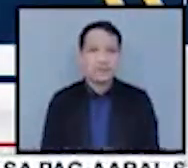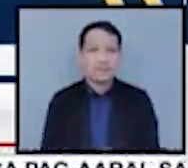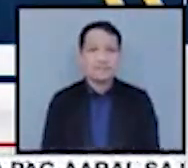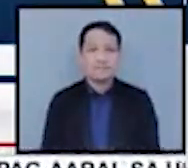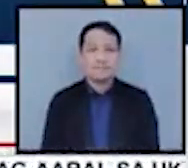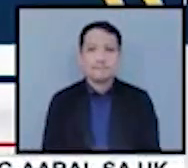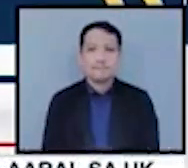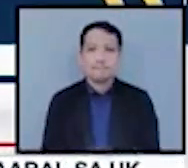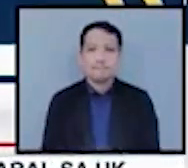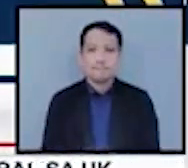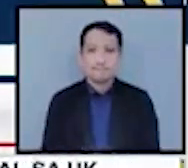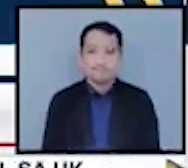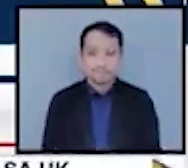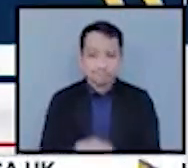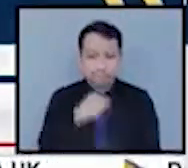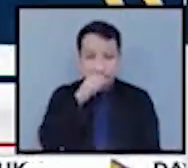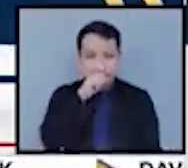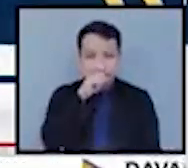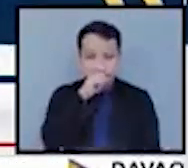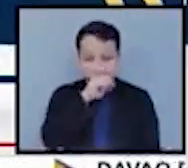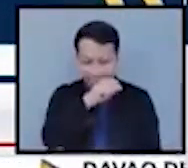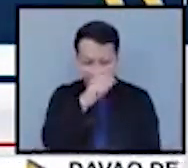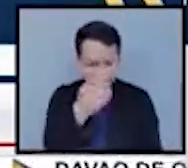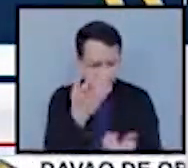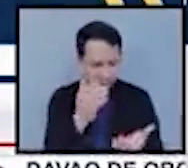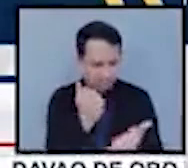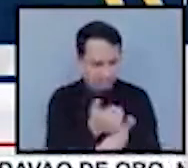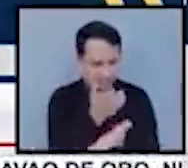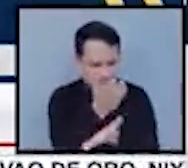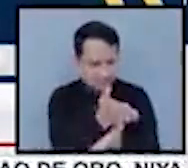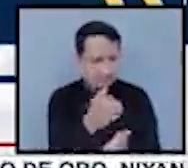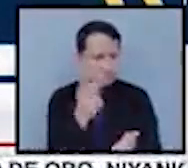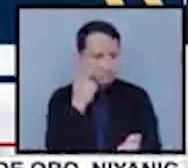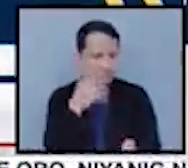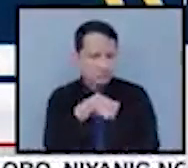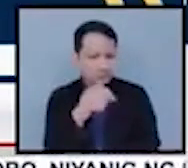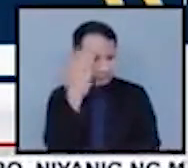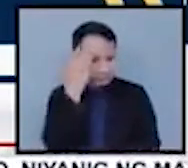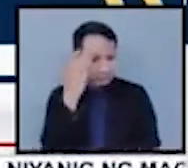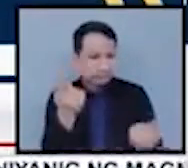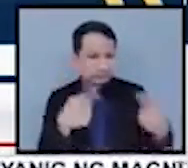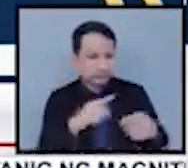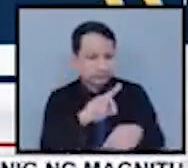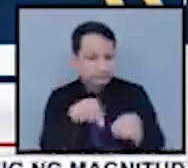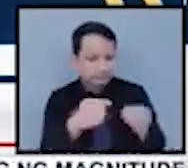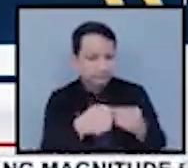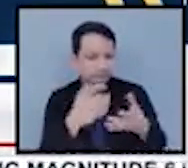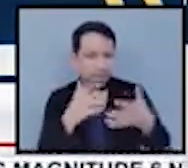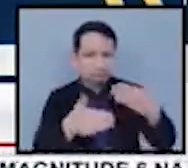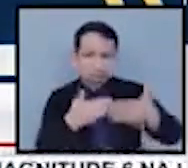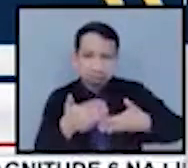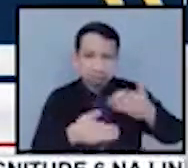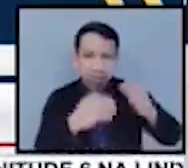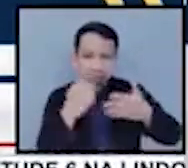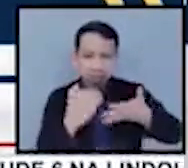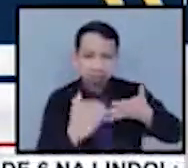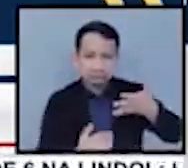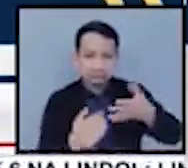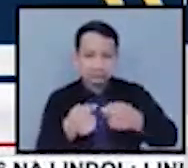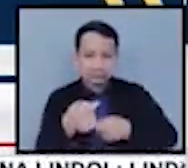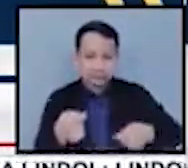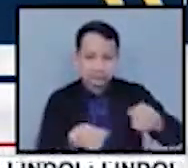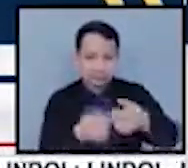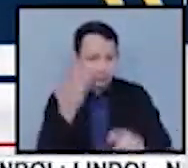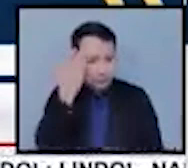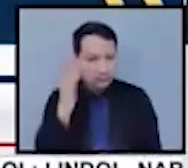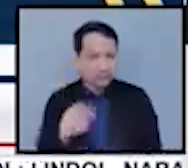boss yan, hindi naman yan napunta ng pier, hindi naman nila alam ang mga mechanics, ng detalye ng transaksyon. Yung mga